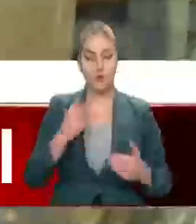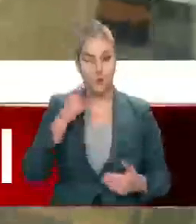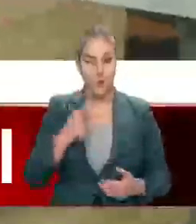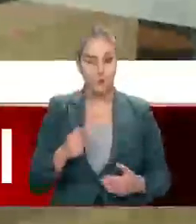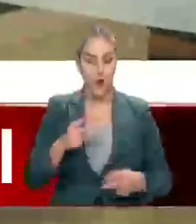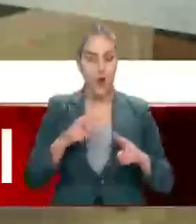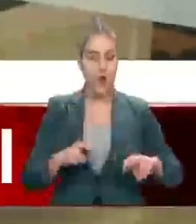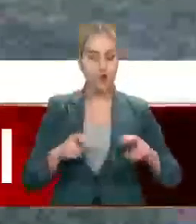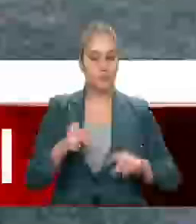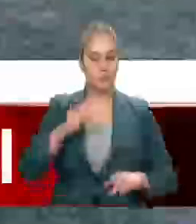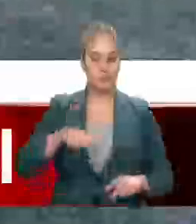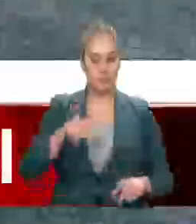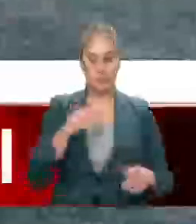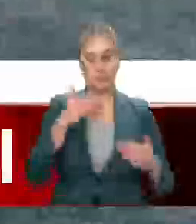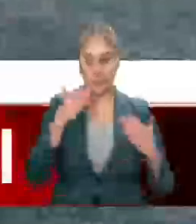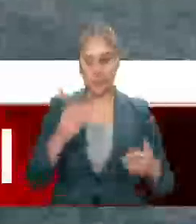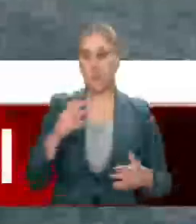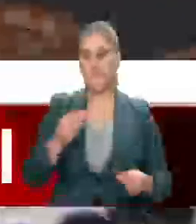araştırma